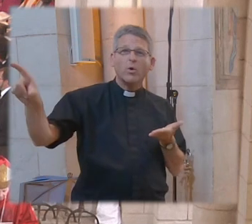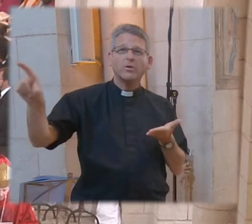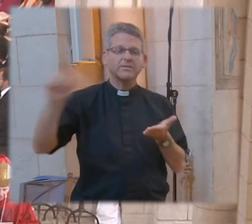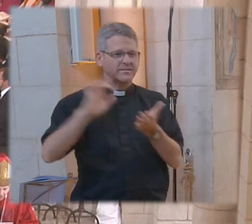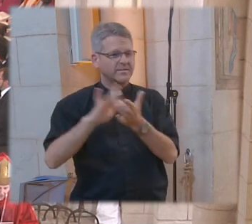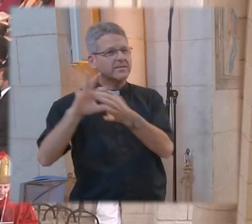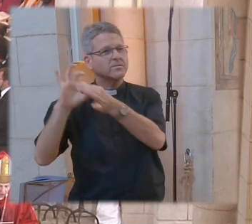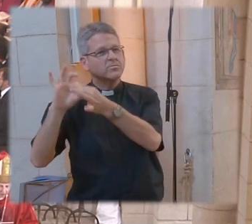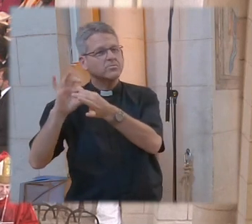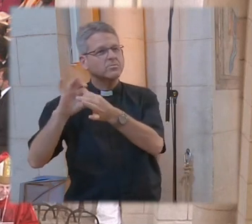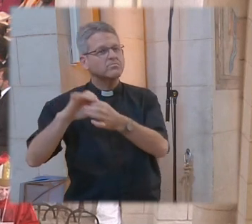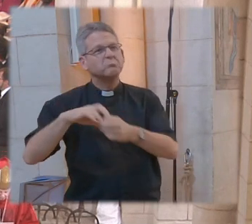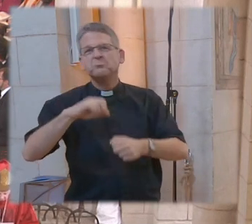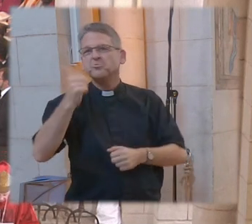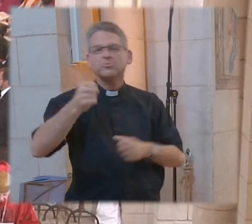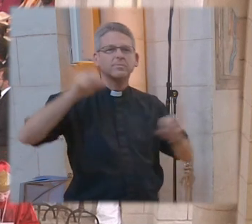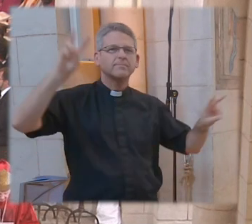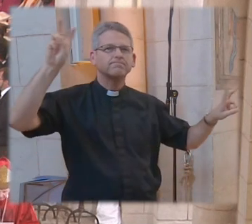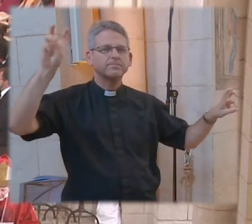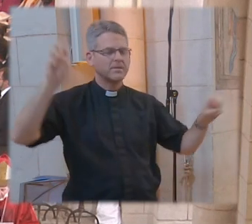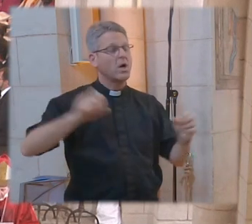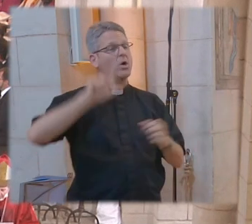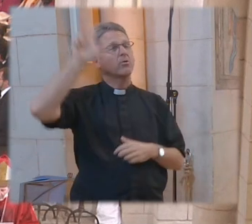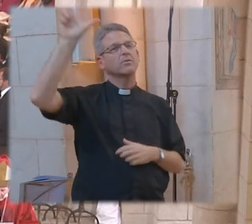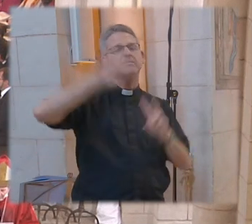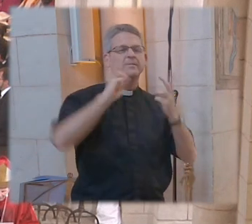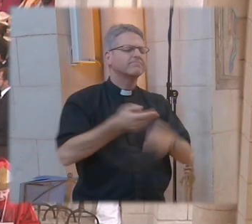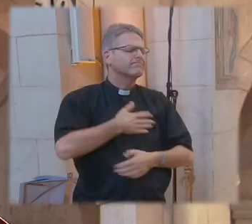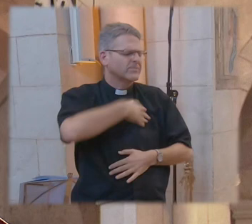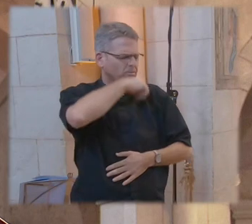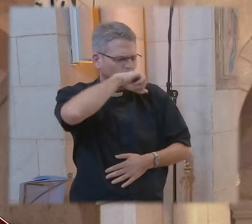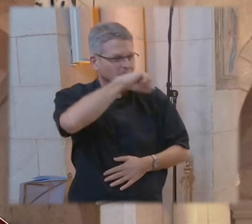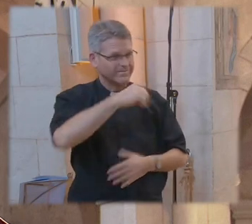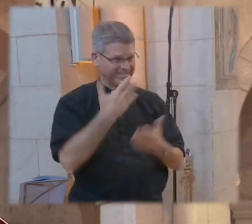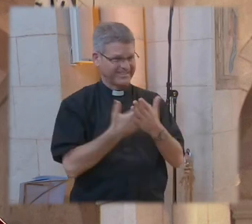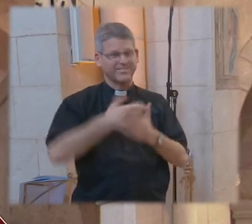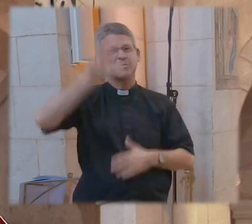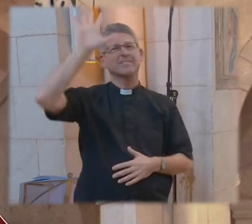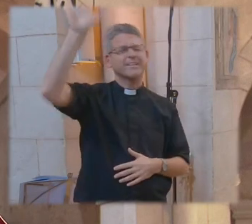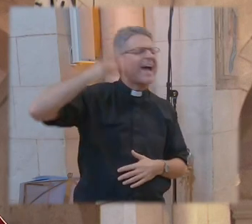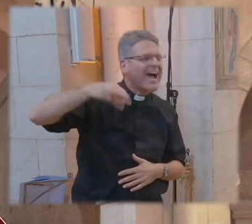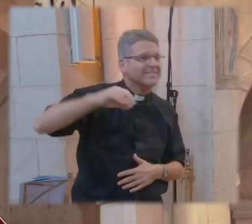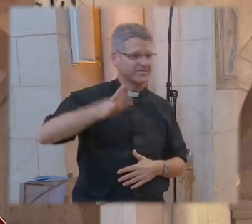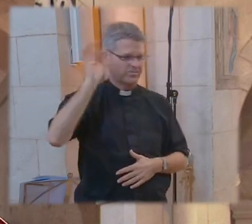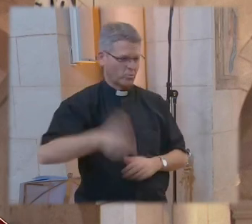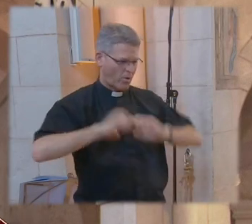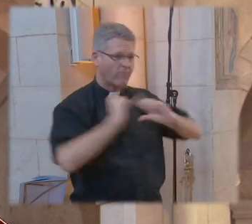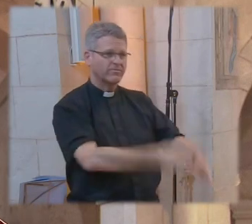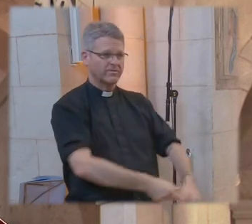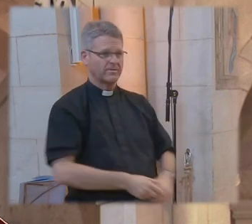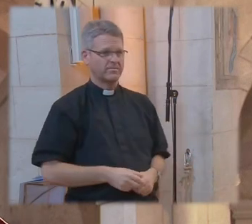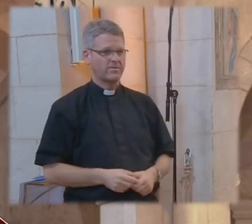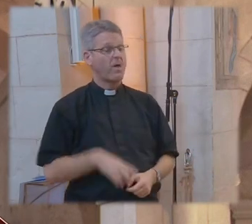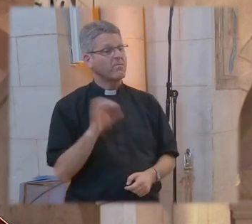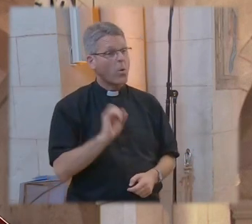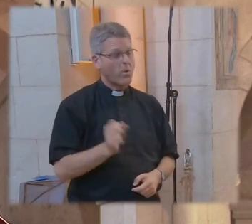Spitzensatz: Gott hat die Welt so sehr geliebt, dass es einen einzigen Sohn hingab, damit